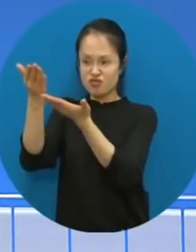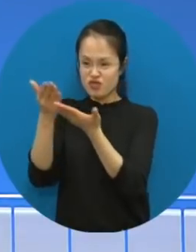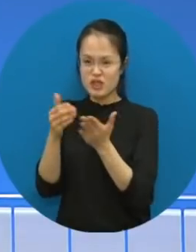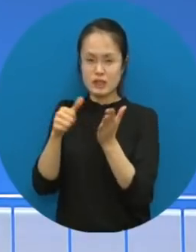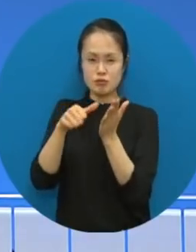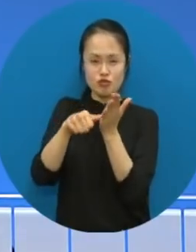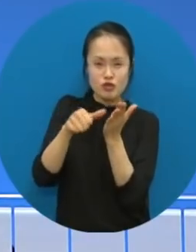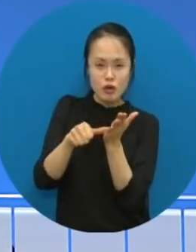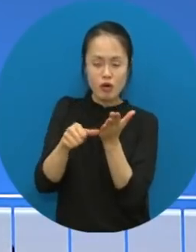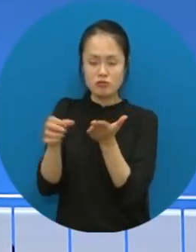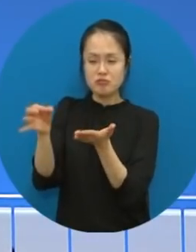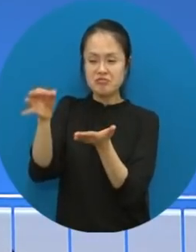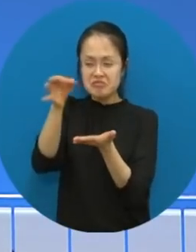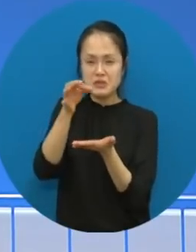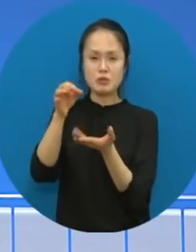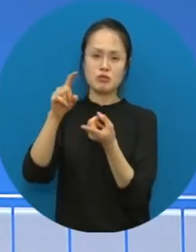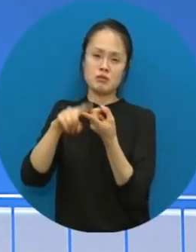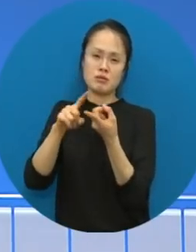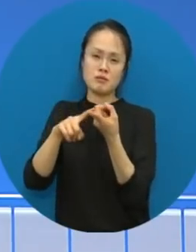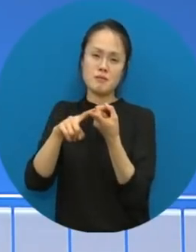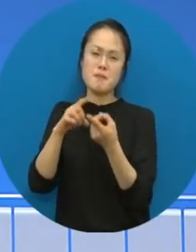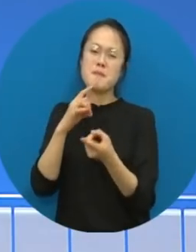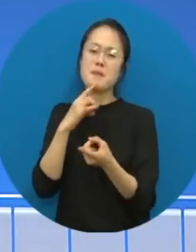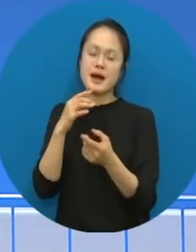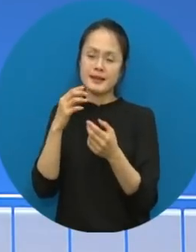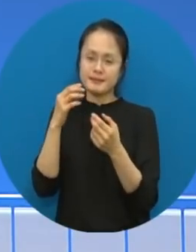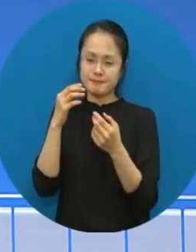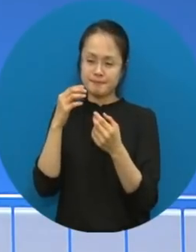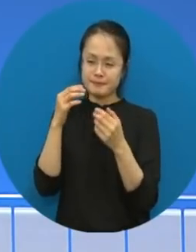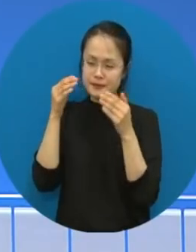아버지! 그래갖고 아버지 오시면 주머니부터 뒤집니다.